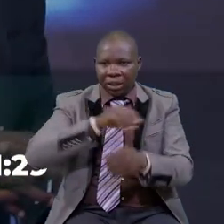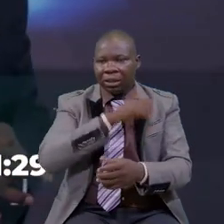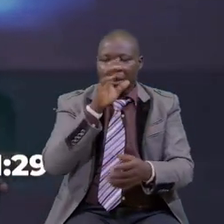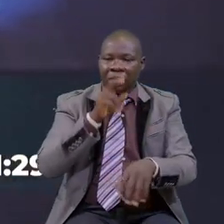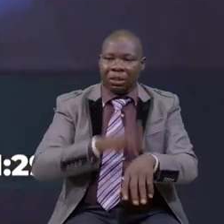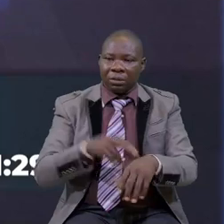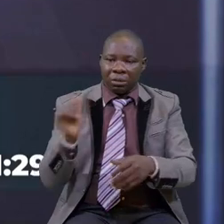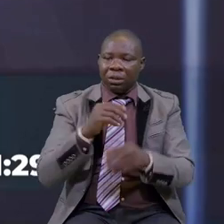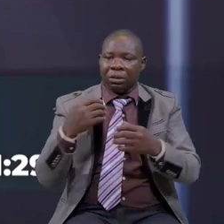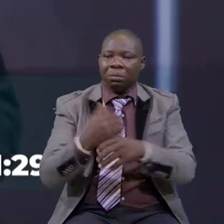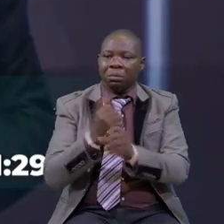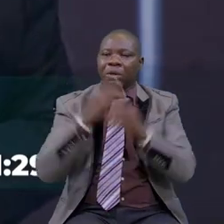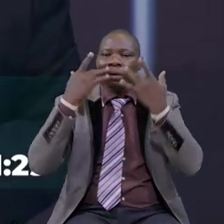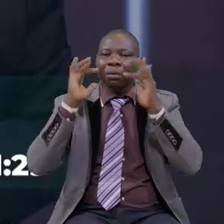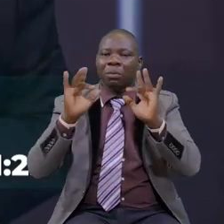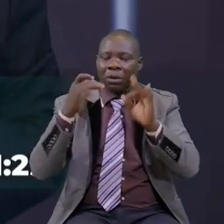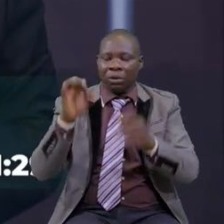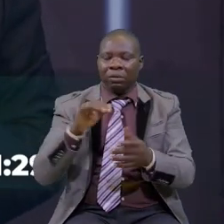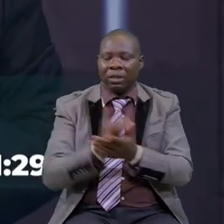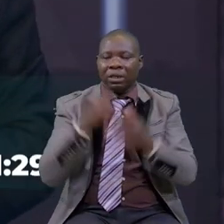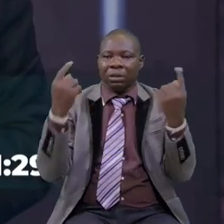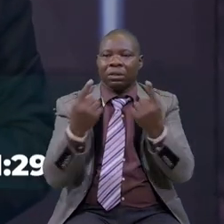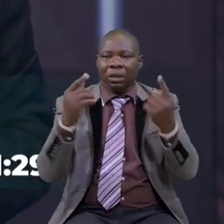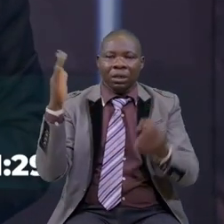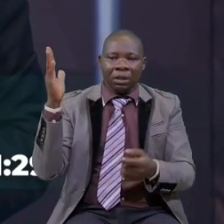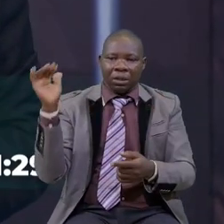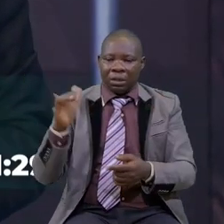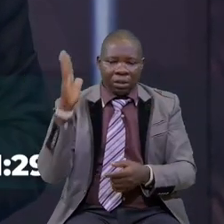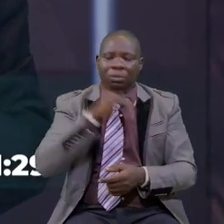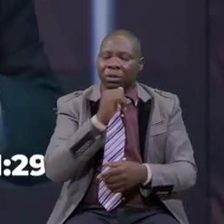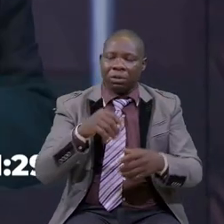moque de ce péché. Il ne se repente pas. Il rit.